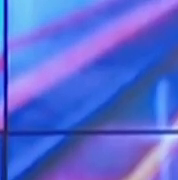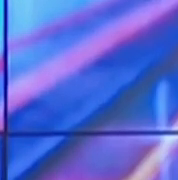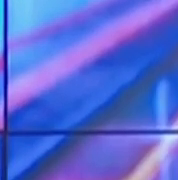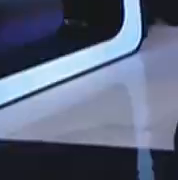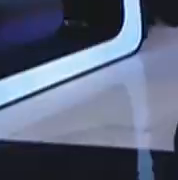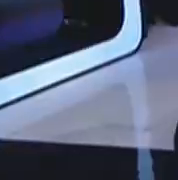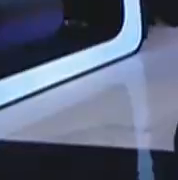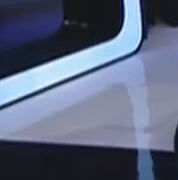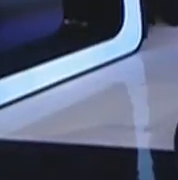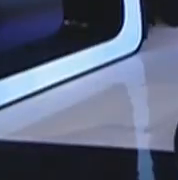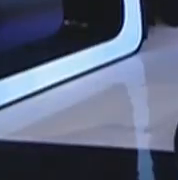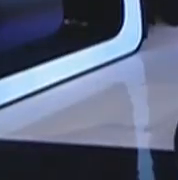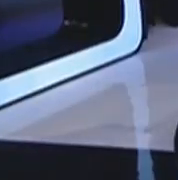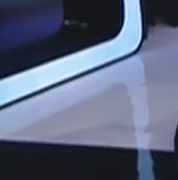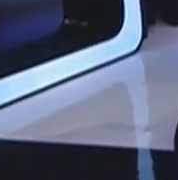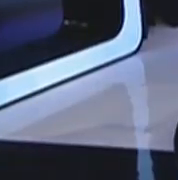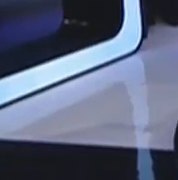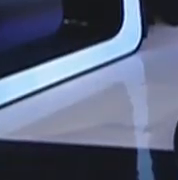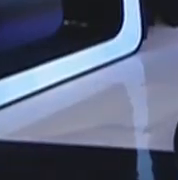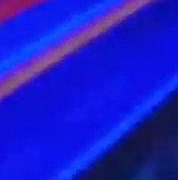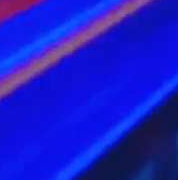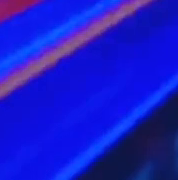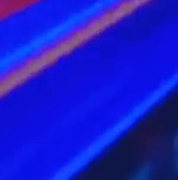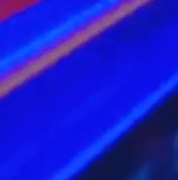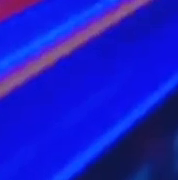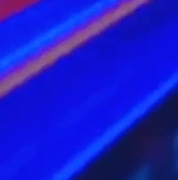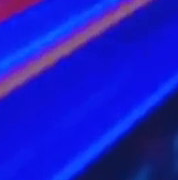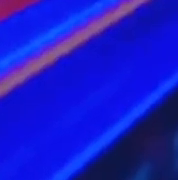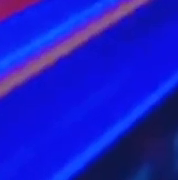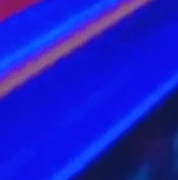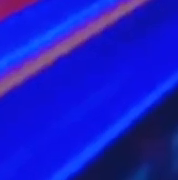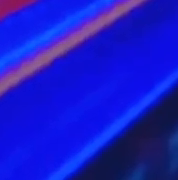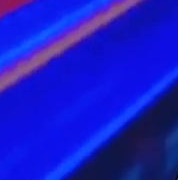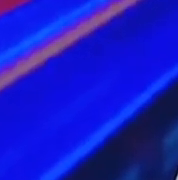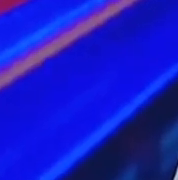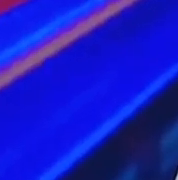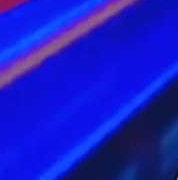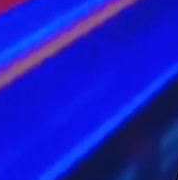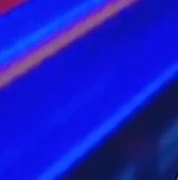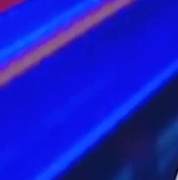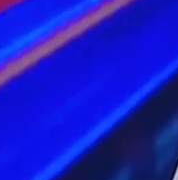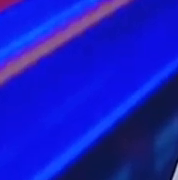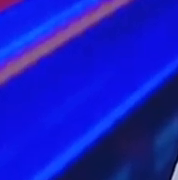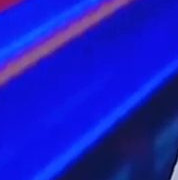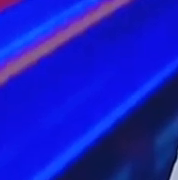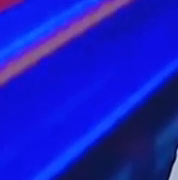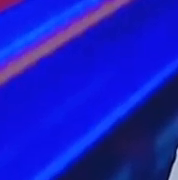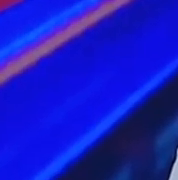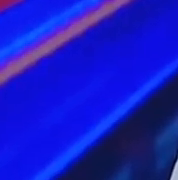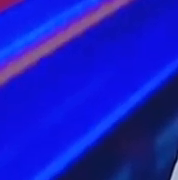على ابو علاقه على حضورك معنا واعيين الوصل الموسيقيه الجميله شكرا الاستضافه يعيش